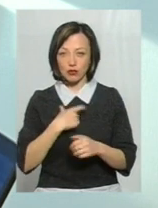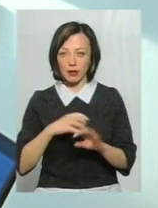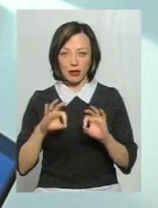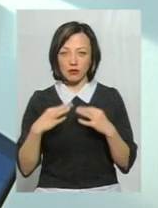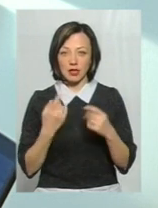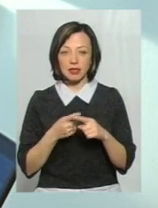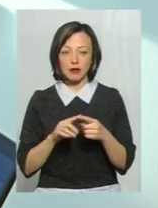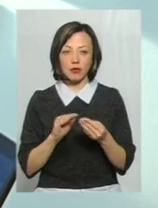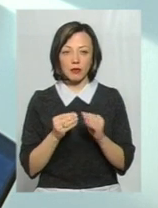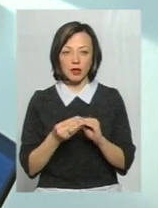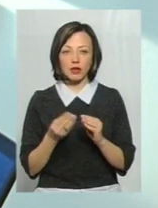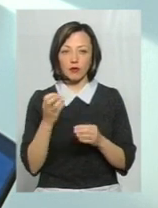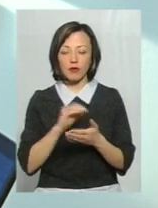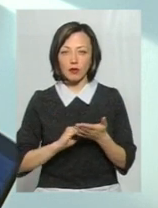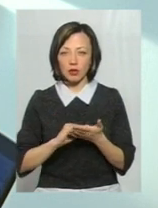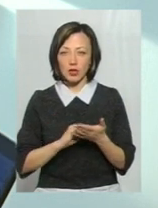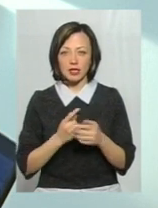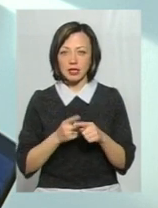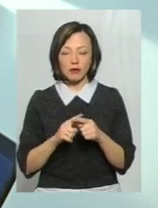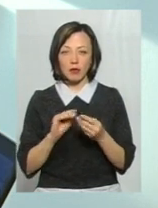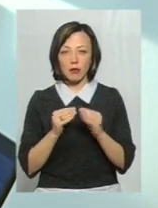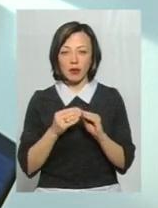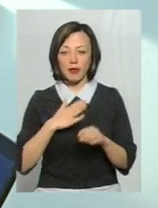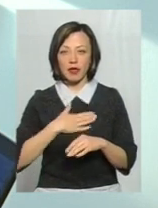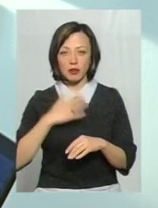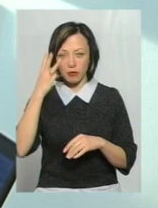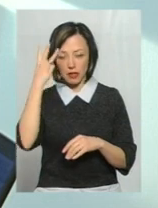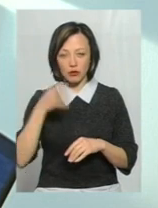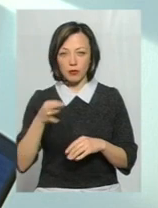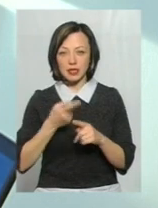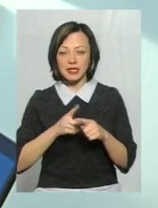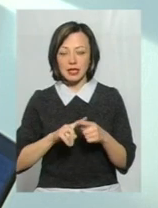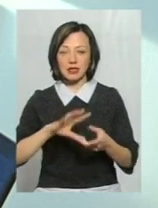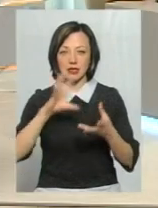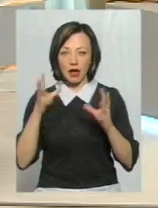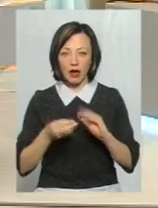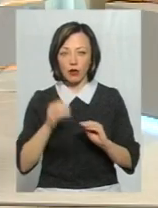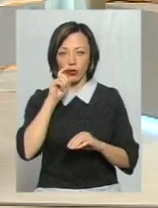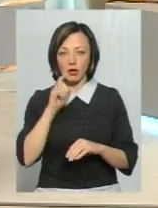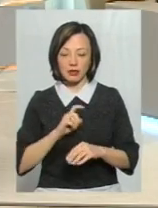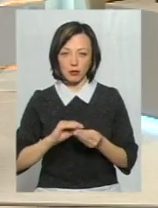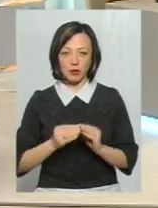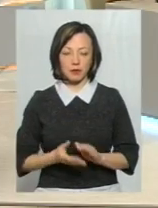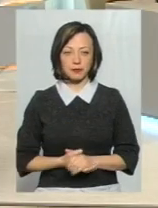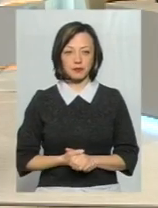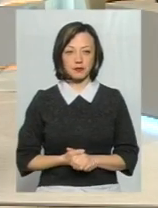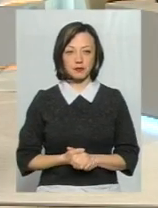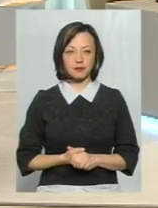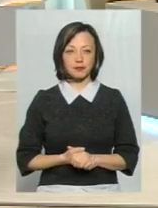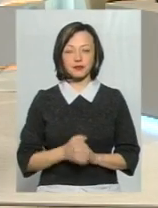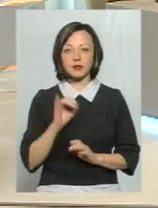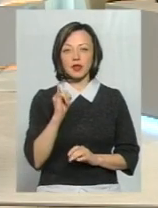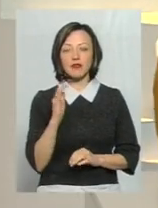це проблематика, ну я ще раз кажу, це не проблематика нашої Хмельницької області, це загальнонаціональна проблема. Івана Васильовича,